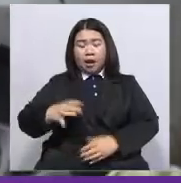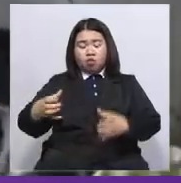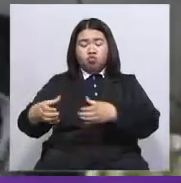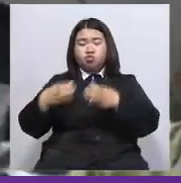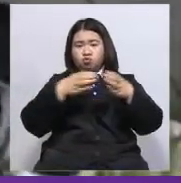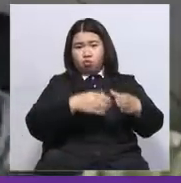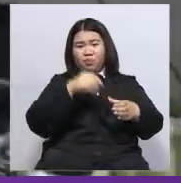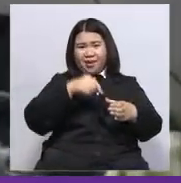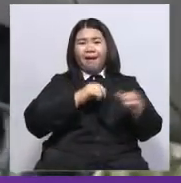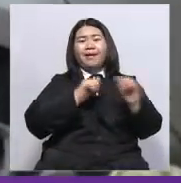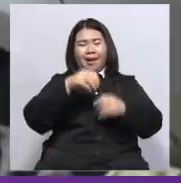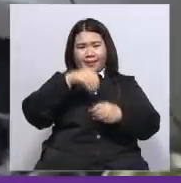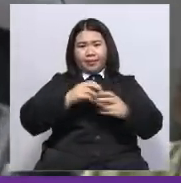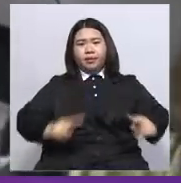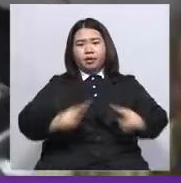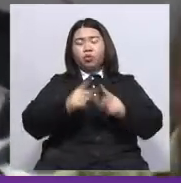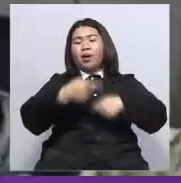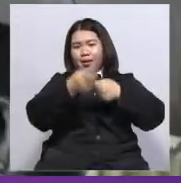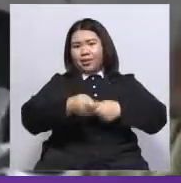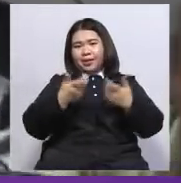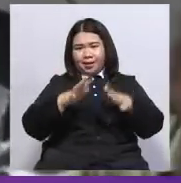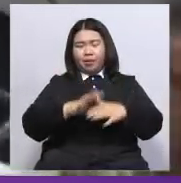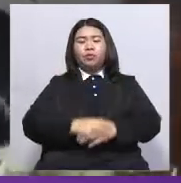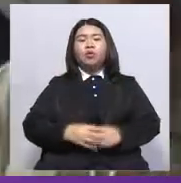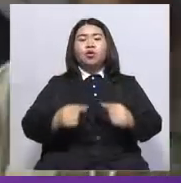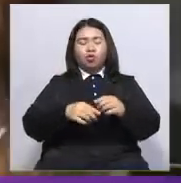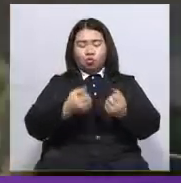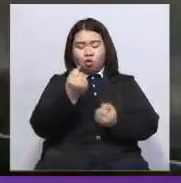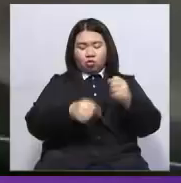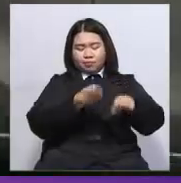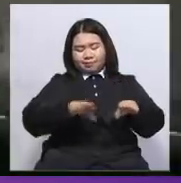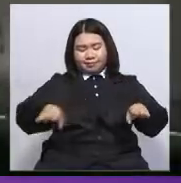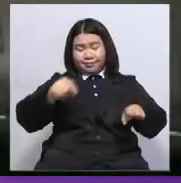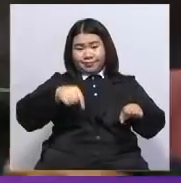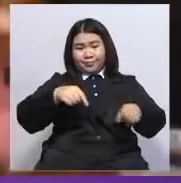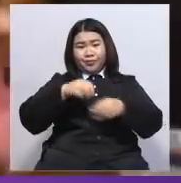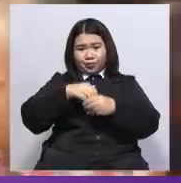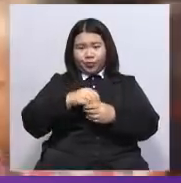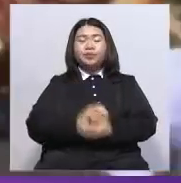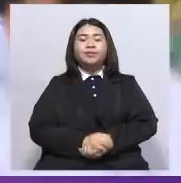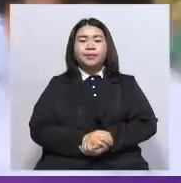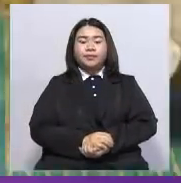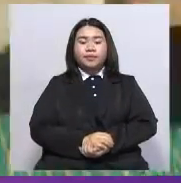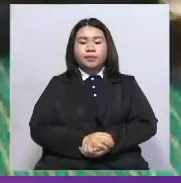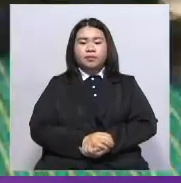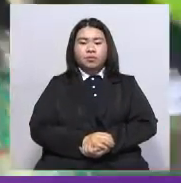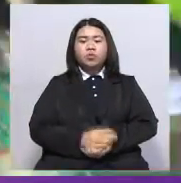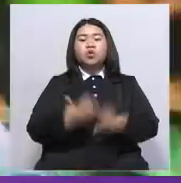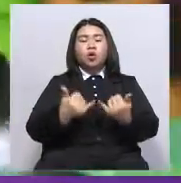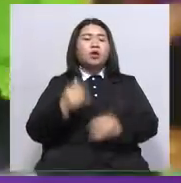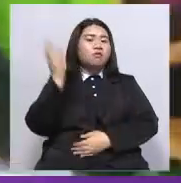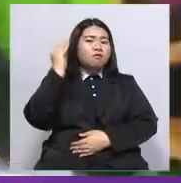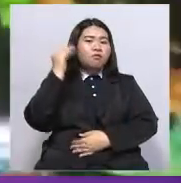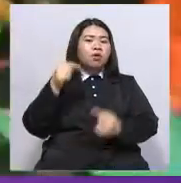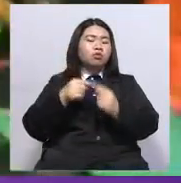กลุ่มเกษตรกรเนี่ยก็ได้เข้ามาอาศัยอยู่ภายในลานจอดรถของกระทรวงเกษตรและสหกรณ์ค่ะตอนนี้ก็ยังเป็นการนั่งฟัง